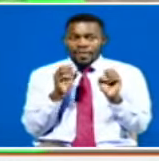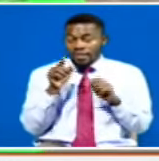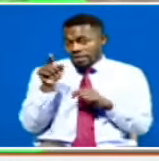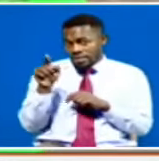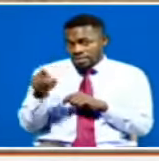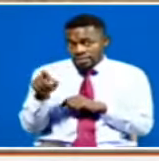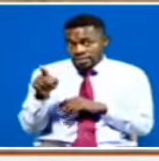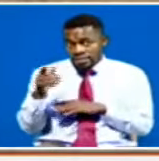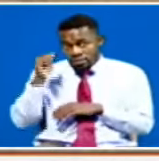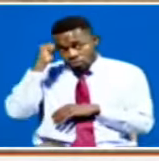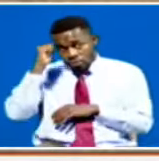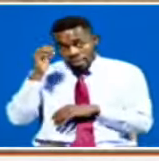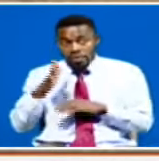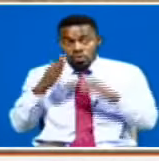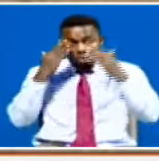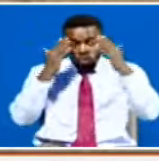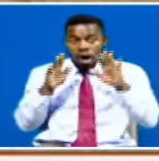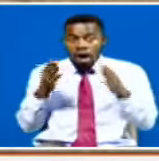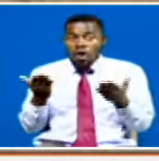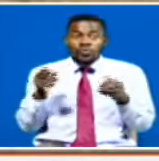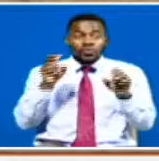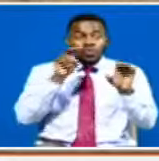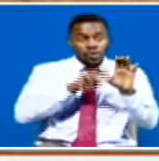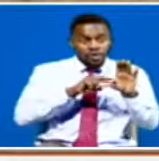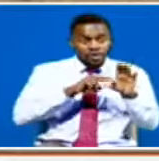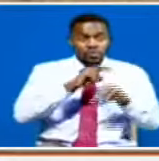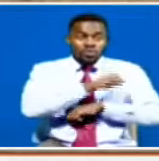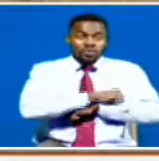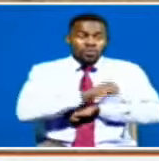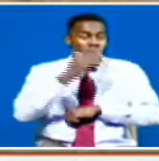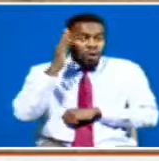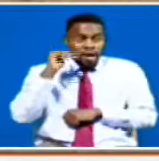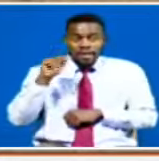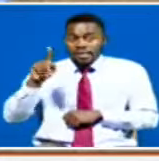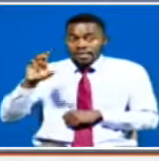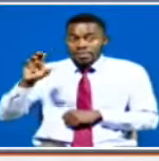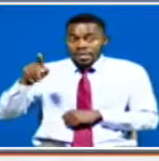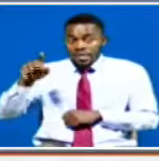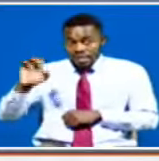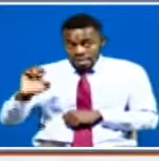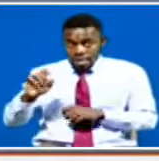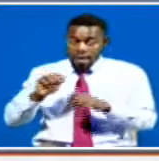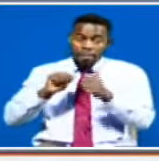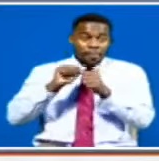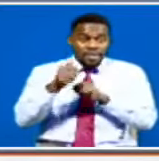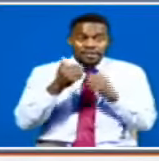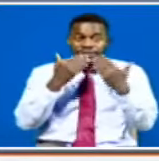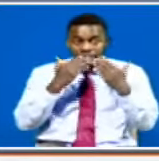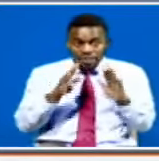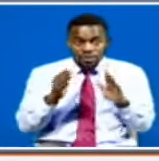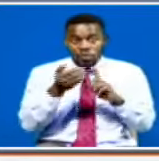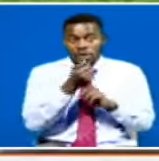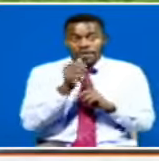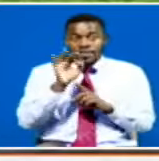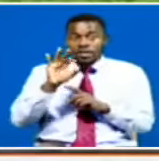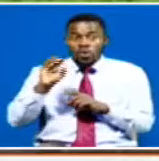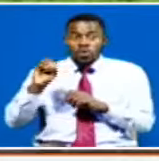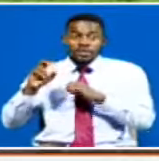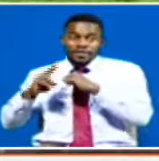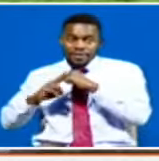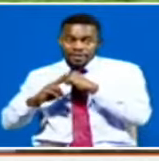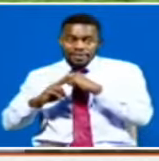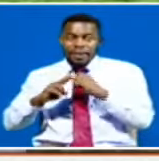shuleni darasa la sita, na mwaka jana akafanya mtihani wa KCPE na kufanikiwa kupata alama 307.